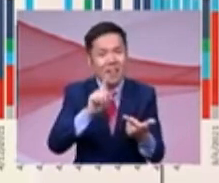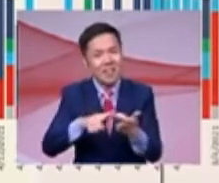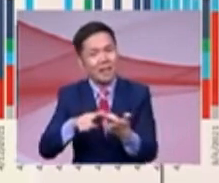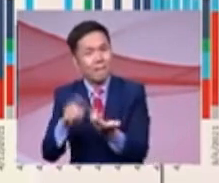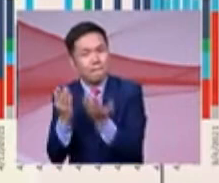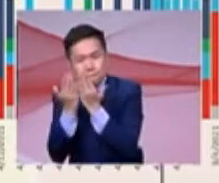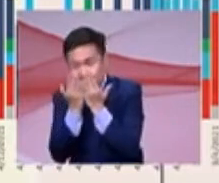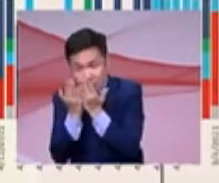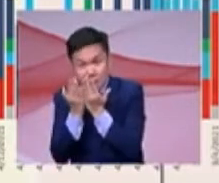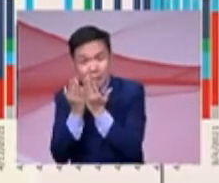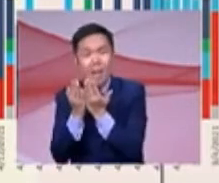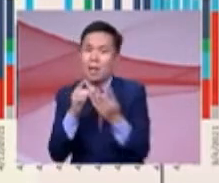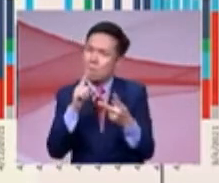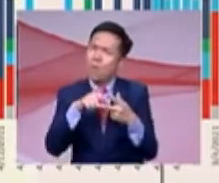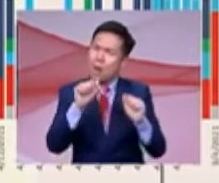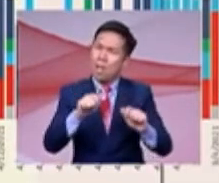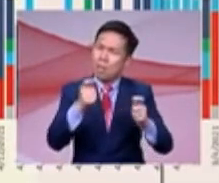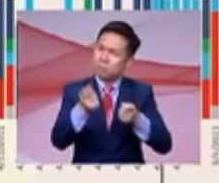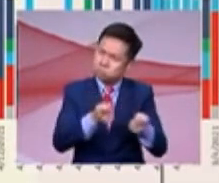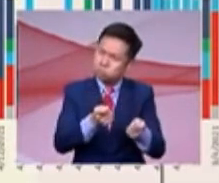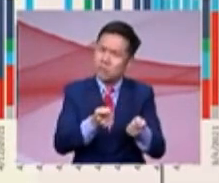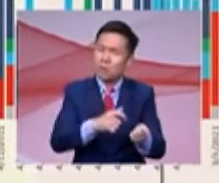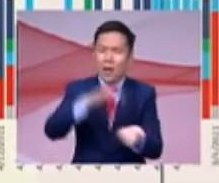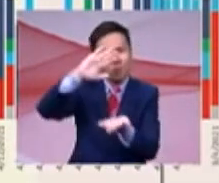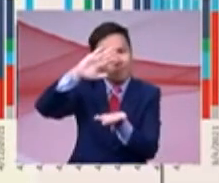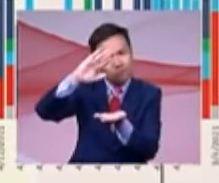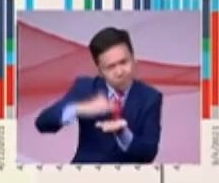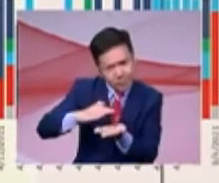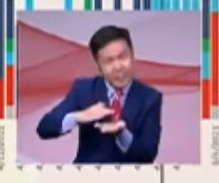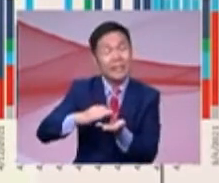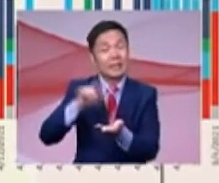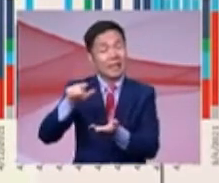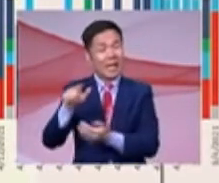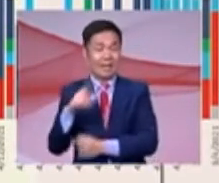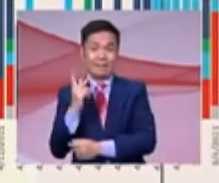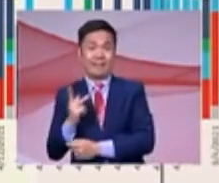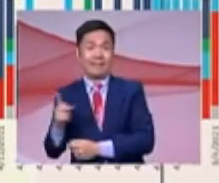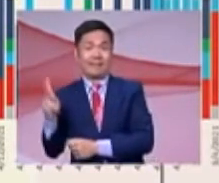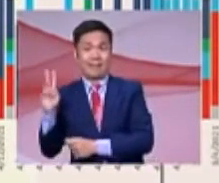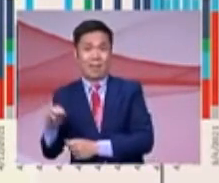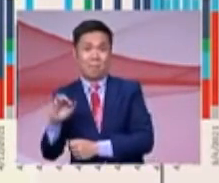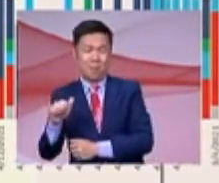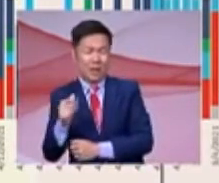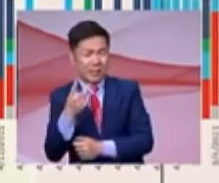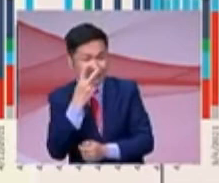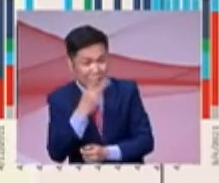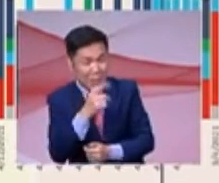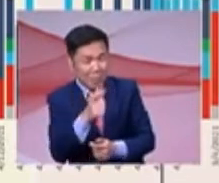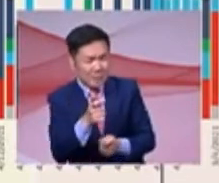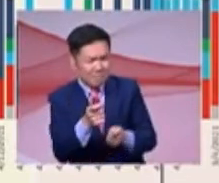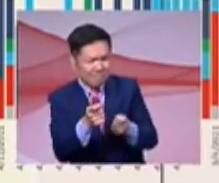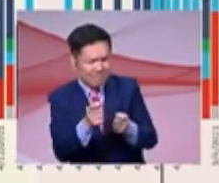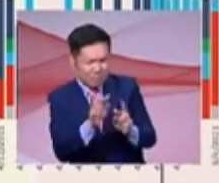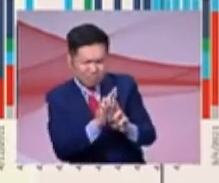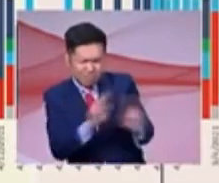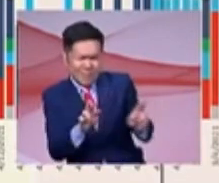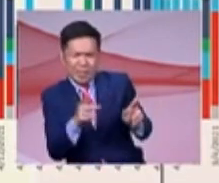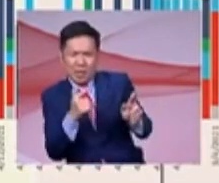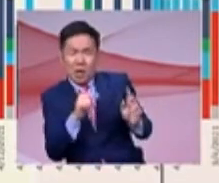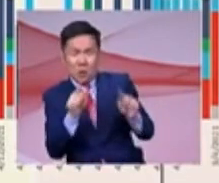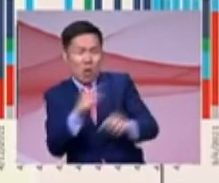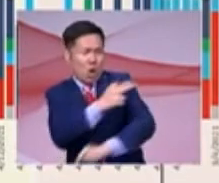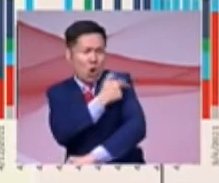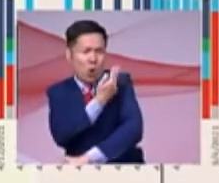mungkin kita boleh turunkan kes untuk memberi ruang kepada Kementerian Kesihatan untuk meningkatkan kesiapsiagaan kita